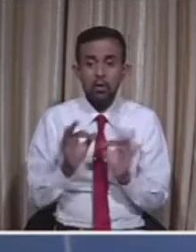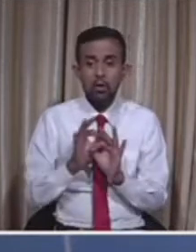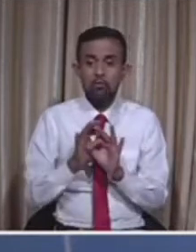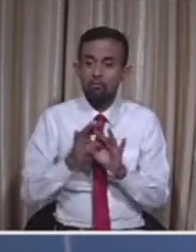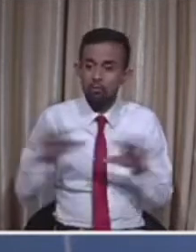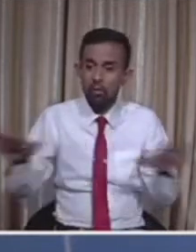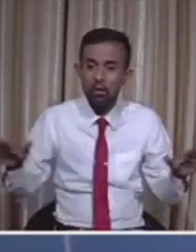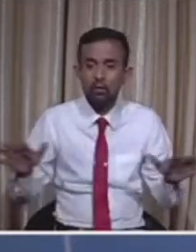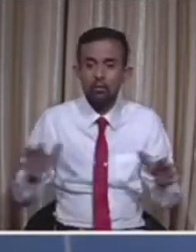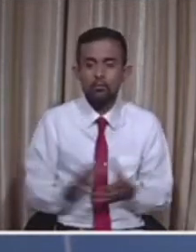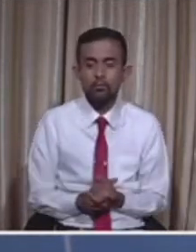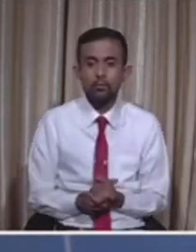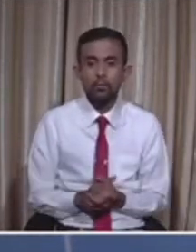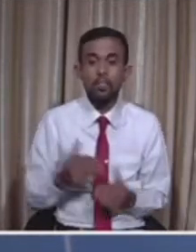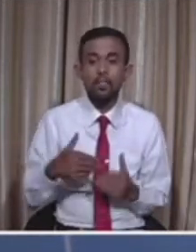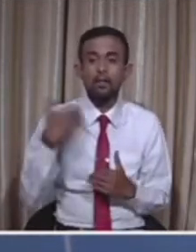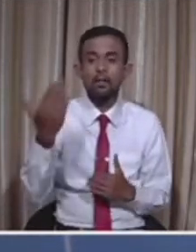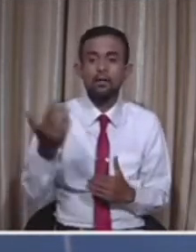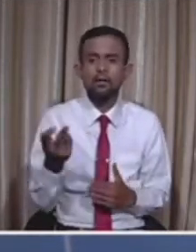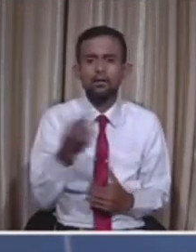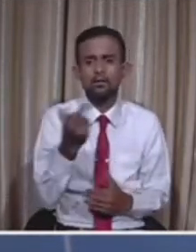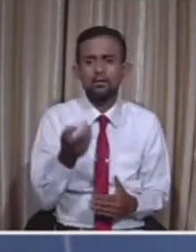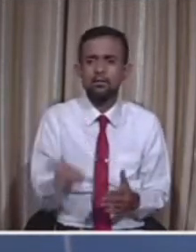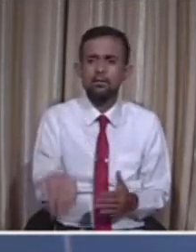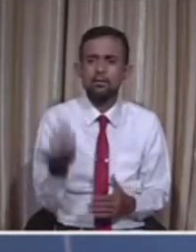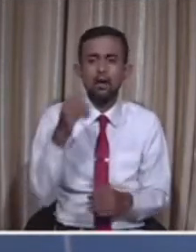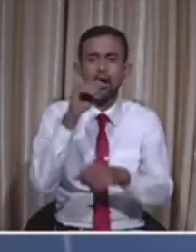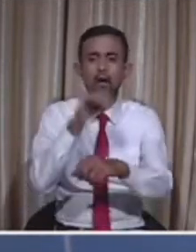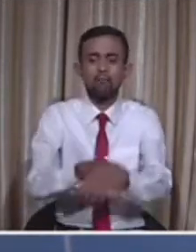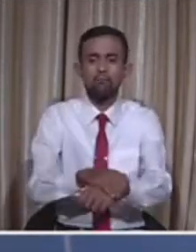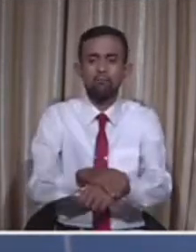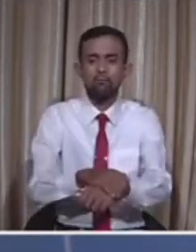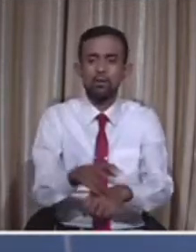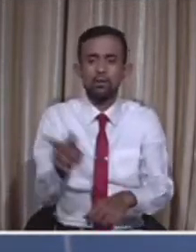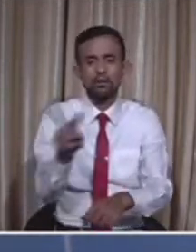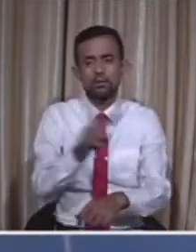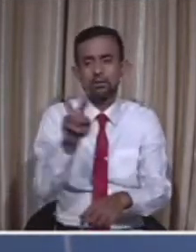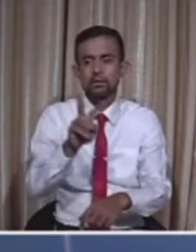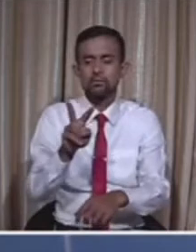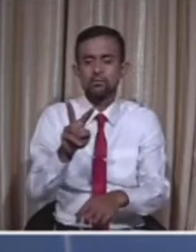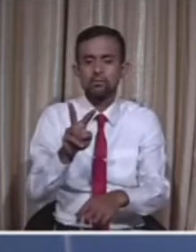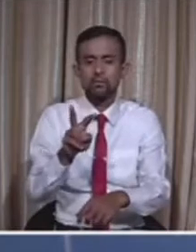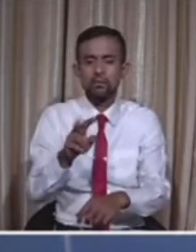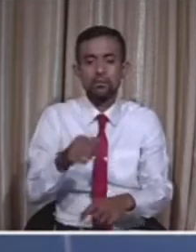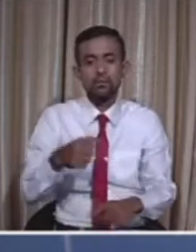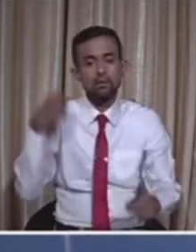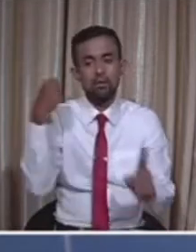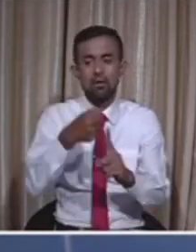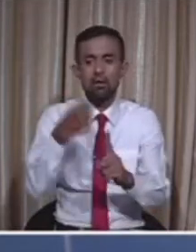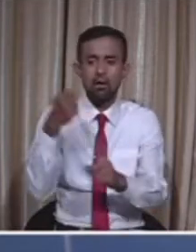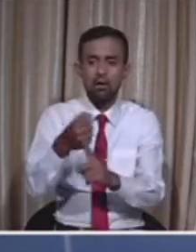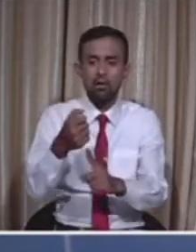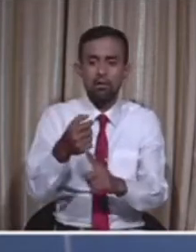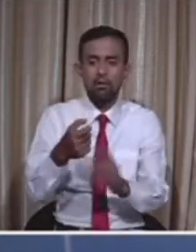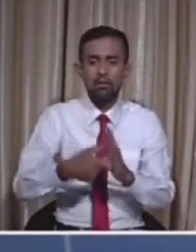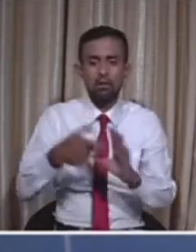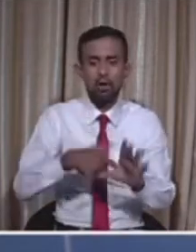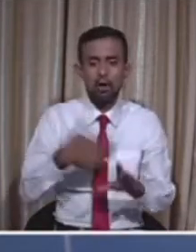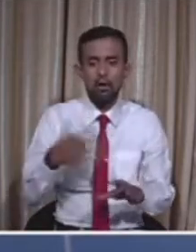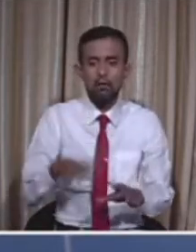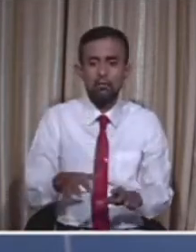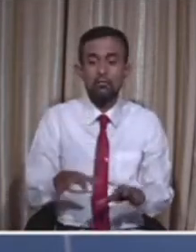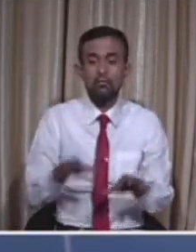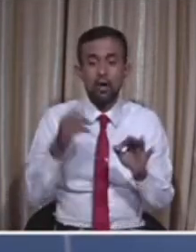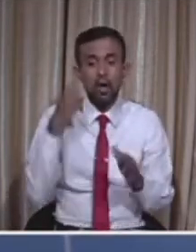ප්‍රසිද්ධ වුණා. අනේ එළියට බැලලා ගියා දෙන්නම මාට්ටු දුන්නා දෙන්නටම නෙලන්න පටන් ගන්න උත්සාහ ගත්තා.